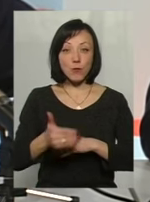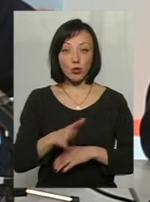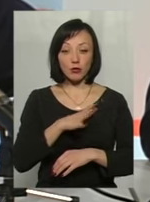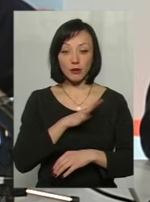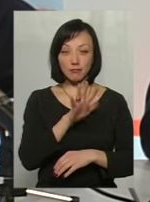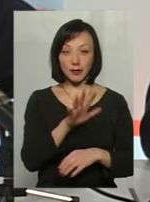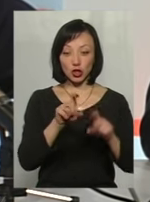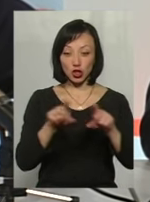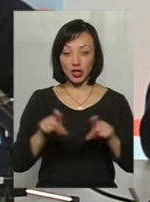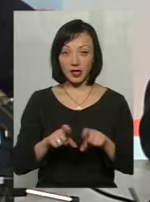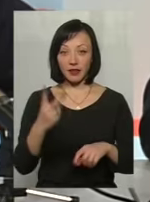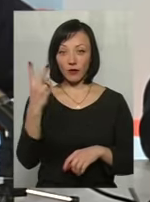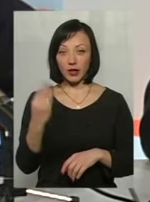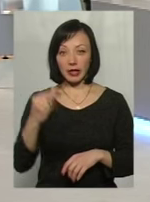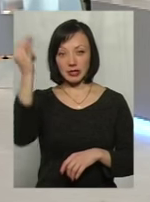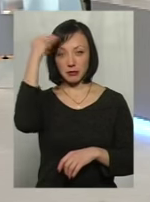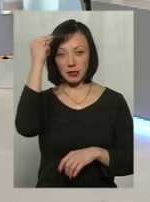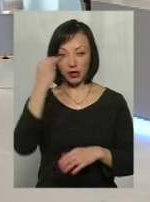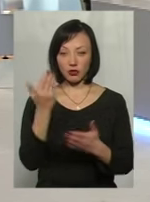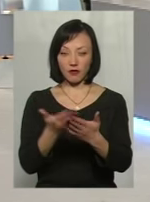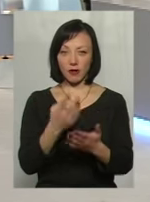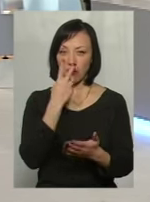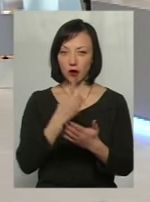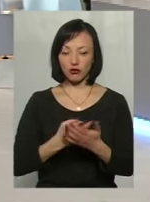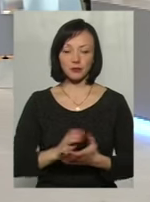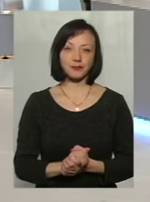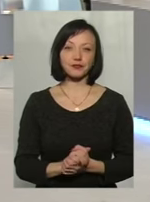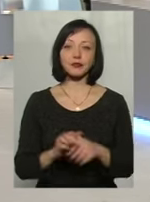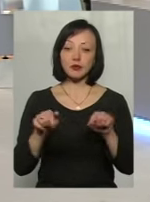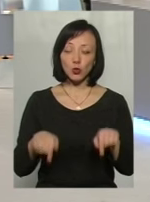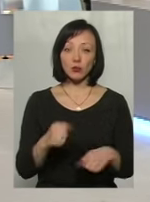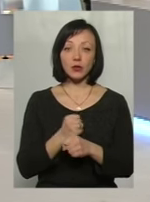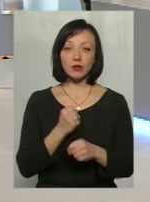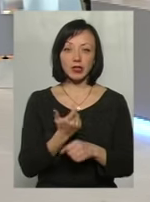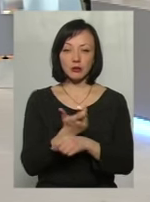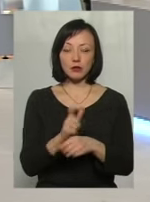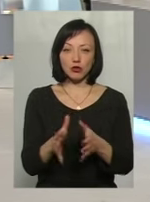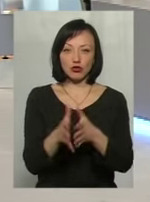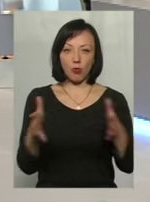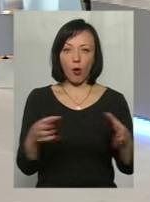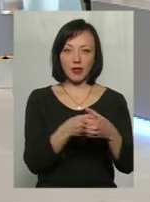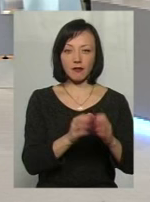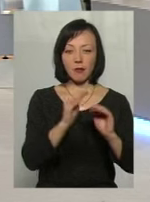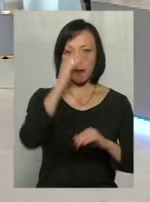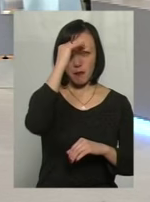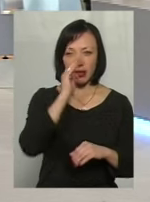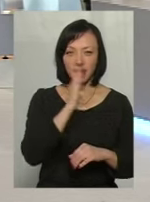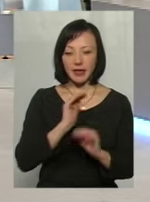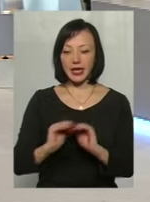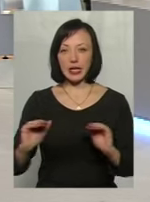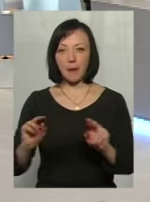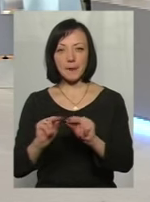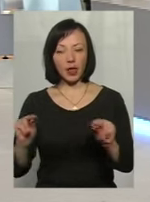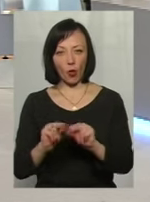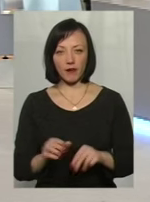5 шкіл дводенні семінари, відповідно, ось те, що відповідно ми бачили. І тут ми вже працювали з більшим колективом батьків, дітей, педагогів.